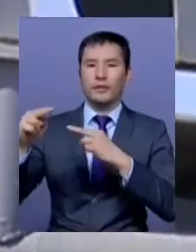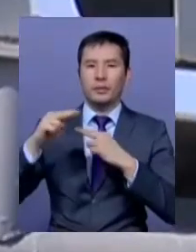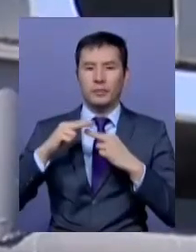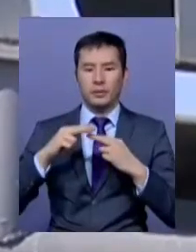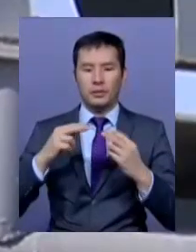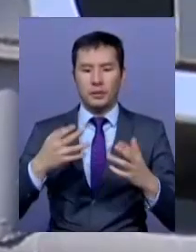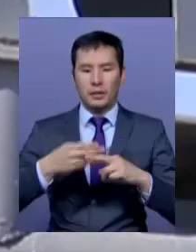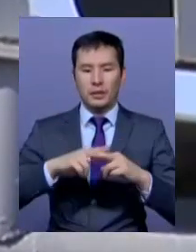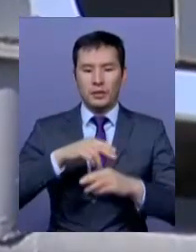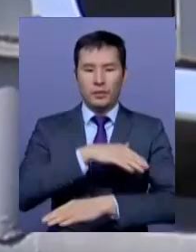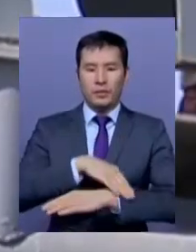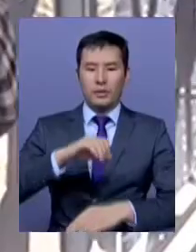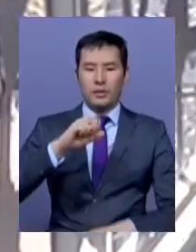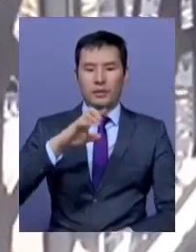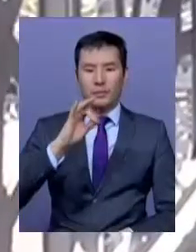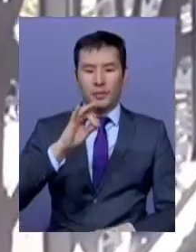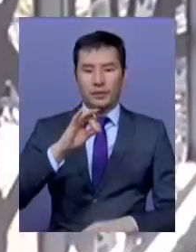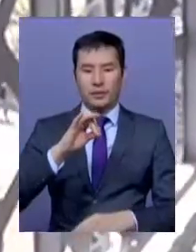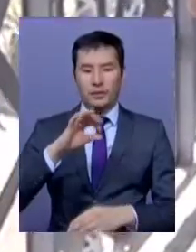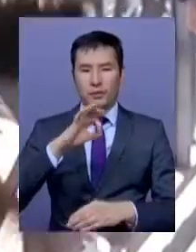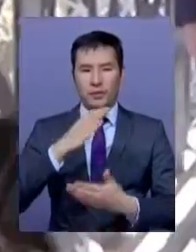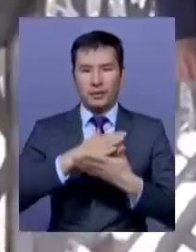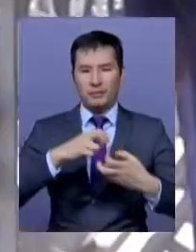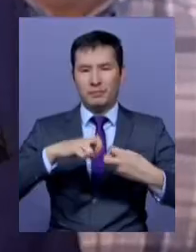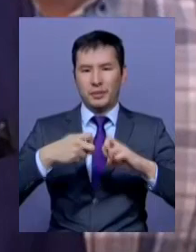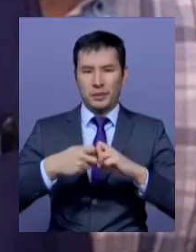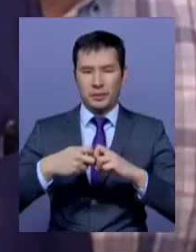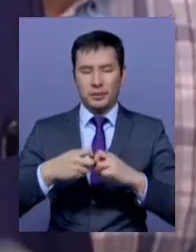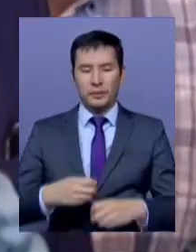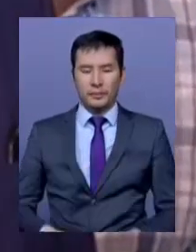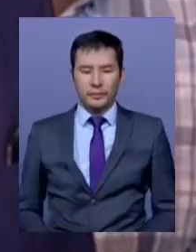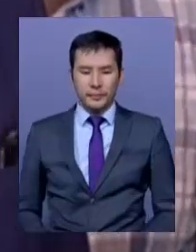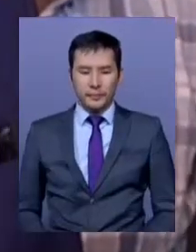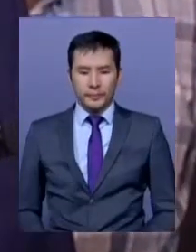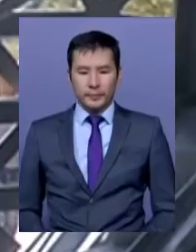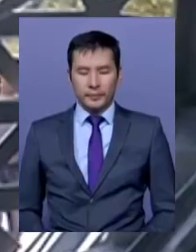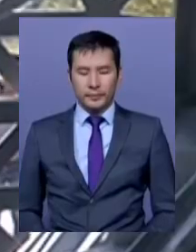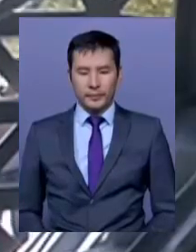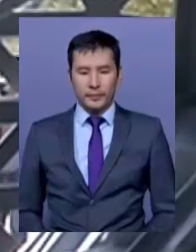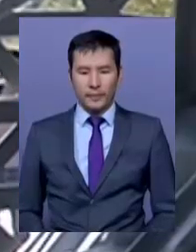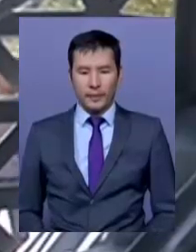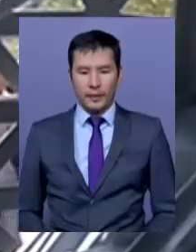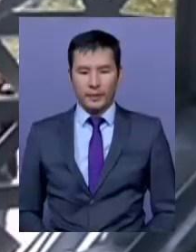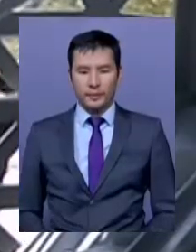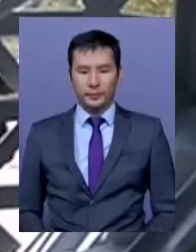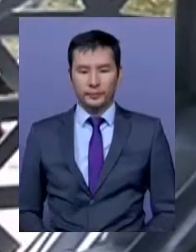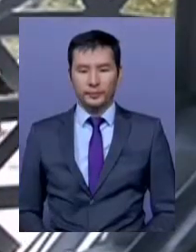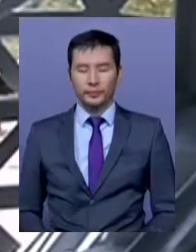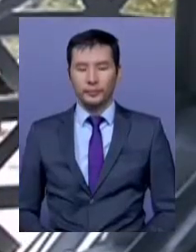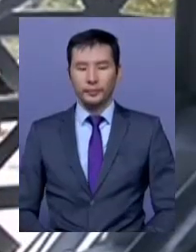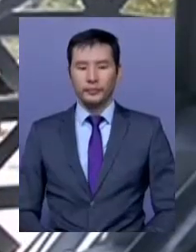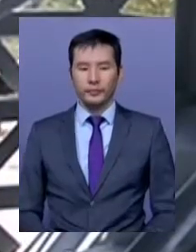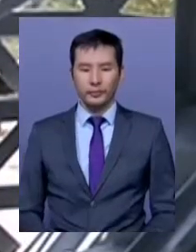Облыс әкімі берген уәдесінде тұрды. Жобалық сметалық құжаттамалар мен қаржы бөлу жұмысын тездетіп, бір жыл ішінде құрылысты